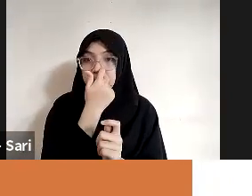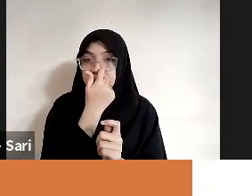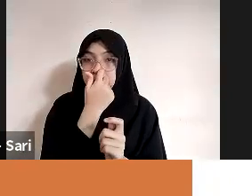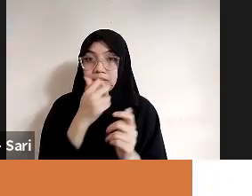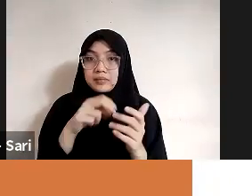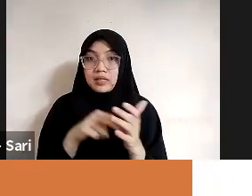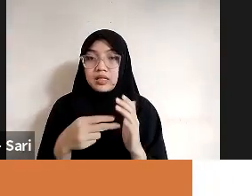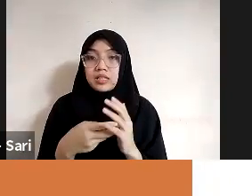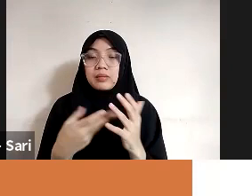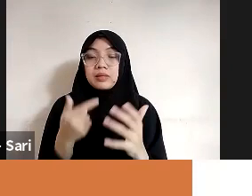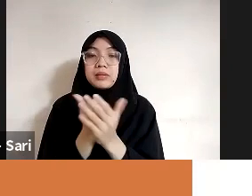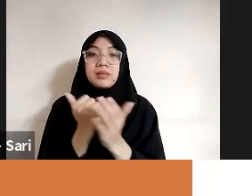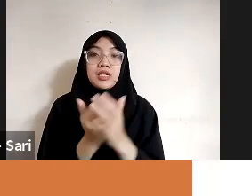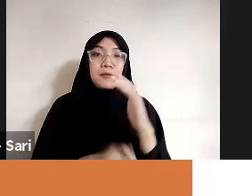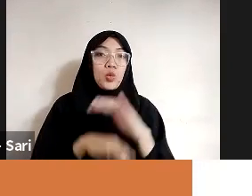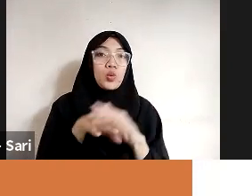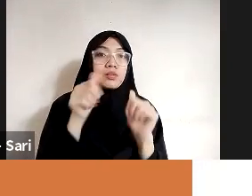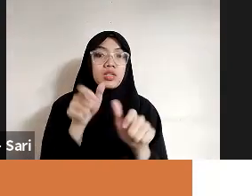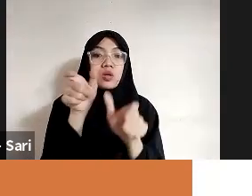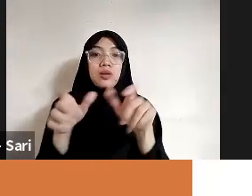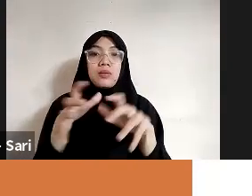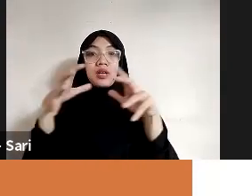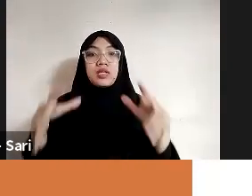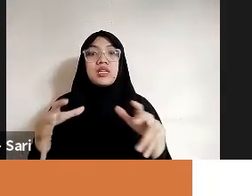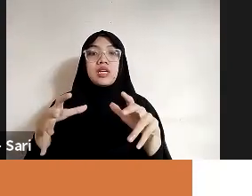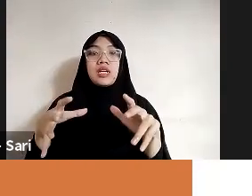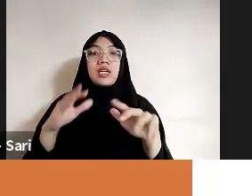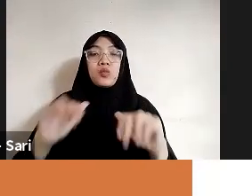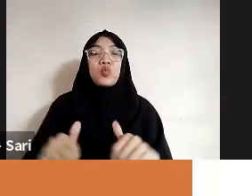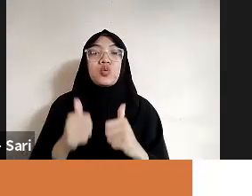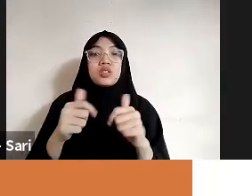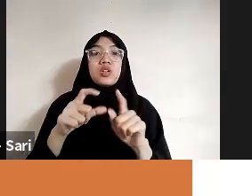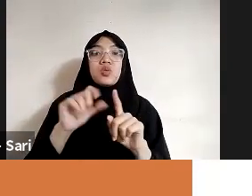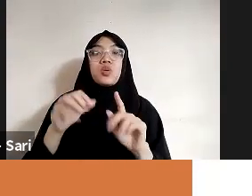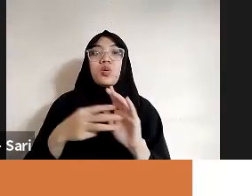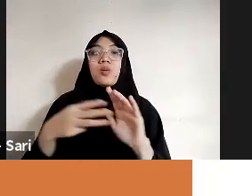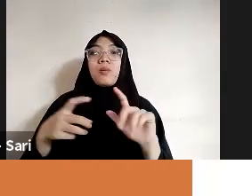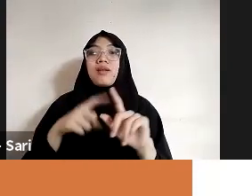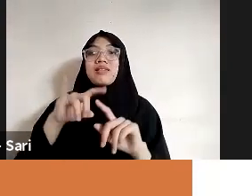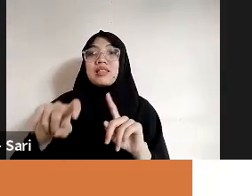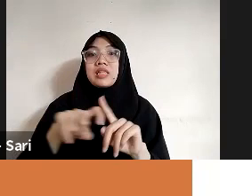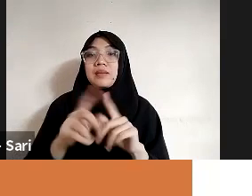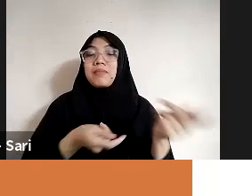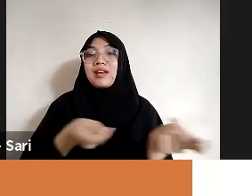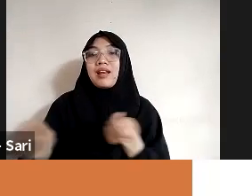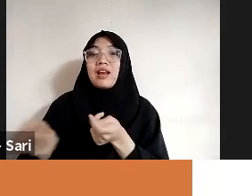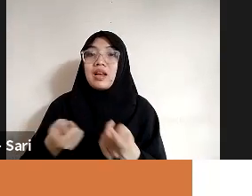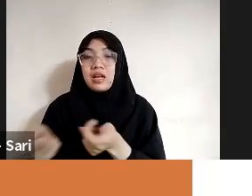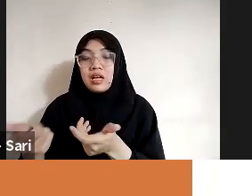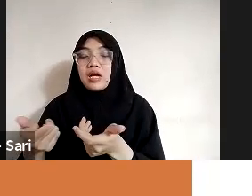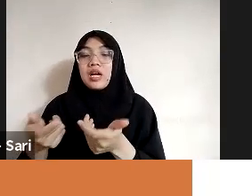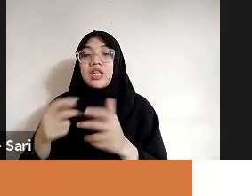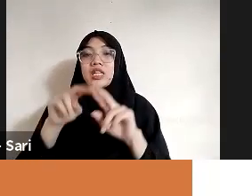bisa dipenuhi lebih banyak oleh produksi domestik. Perdagangan internasional didukung oleh resource base. Dalam